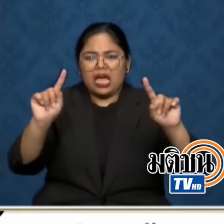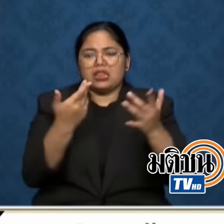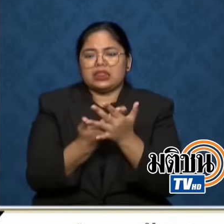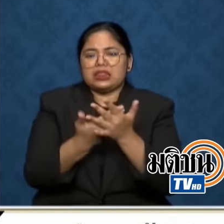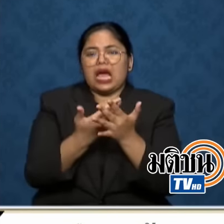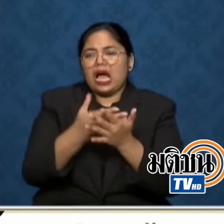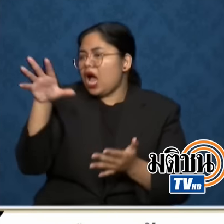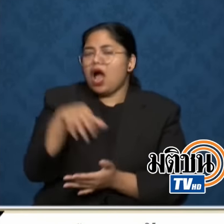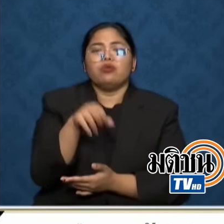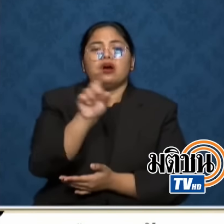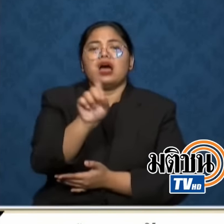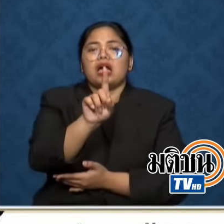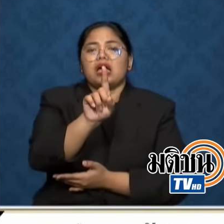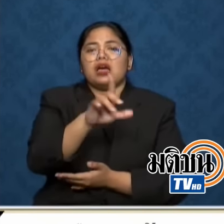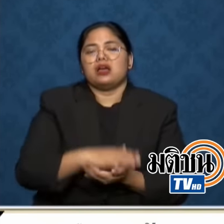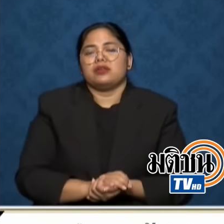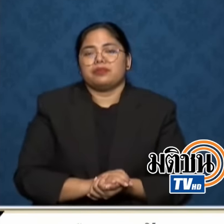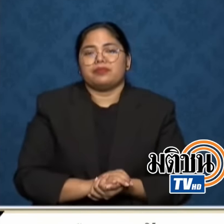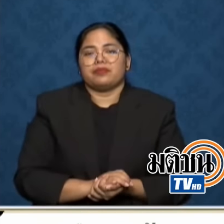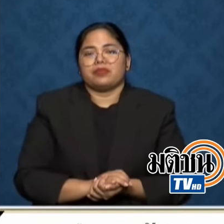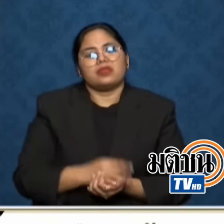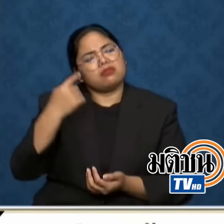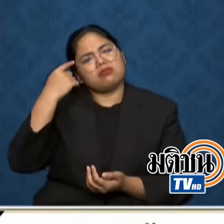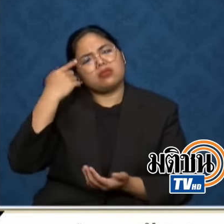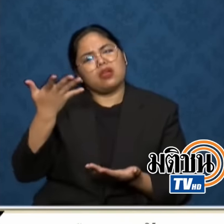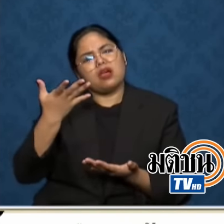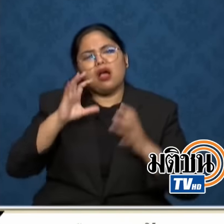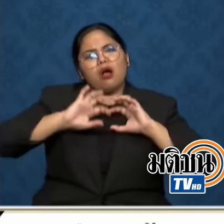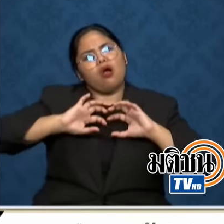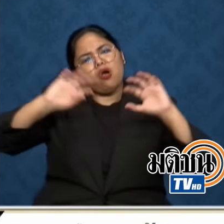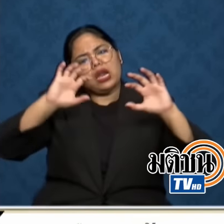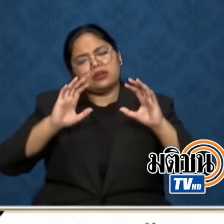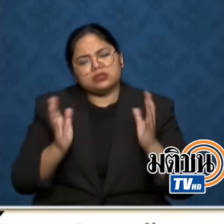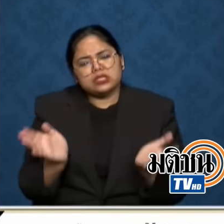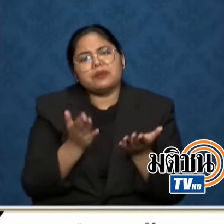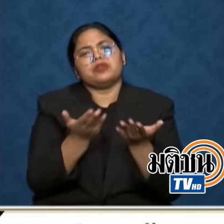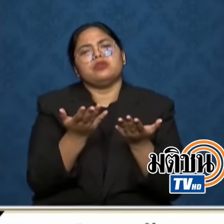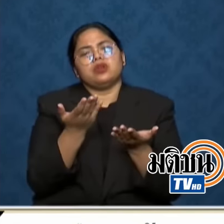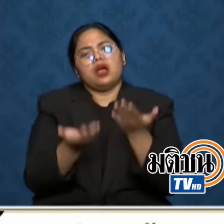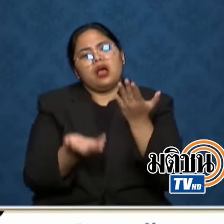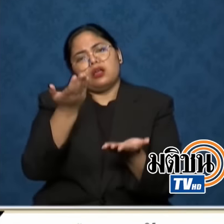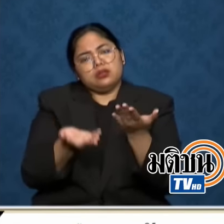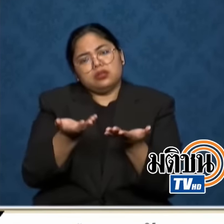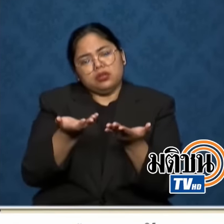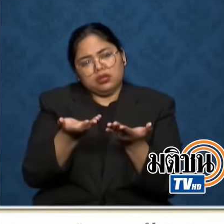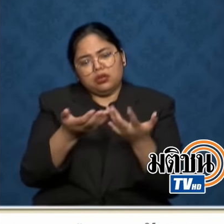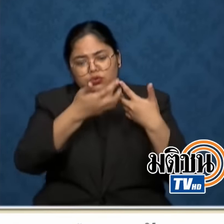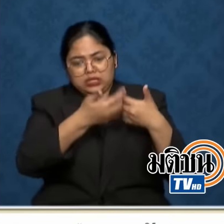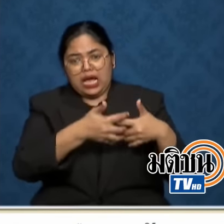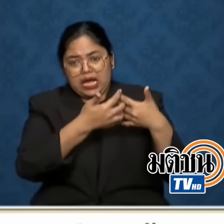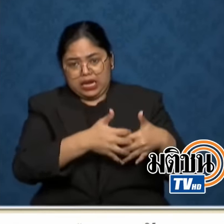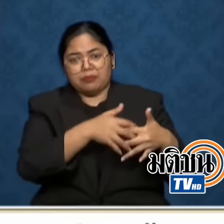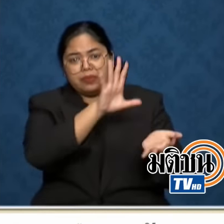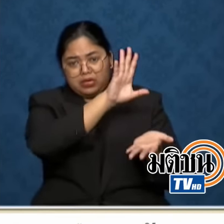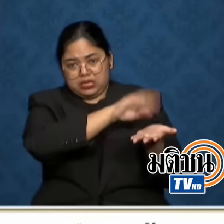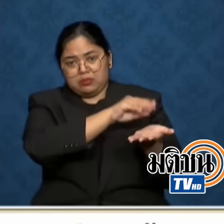ครับเราคิดยังไงดีครับจะเอางบประมาณของรัฐไปอุดหนุนหรือเราจะเอางบประมาณที่อุตสาหกรรมสร้างเรา